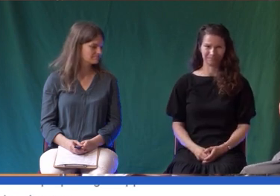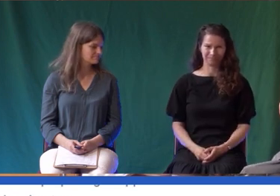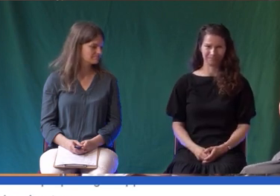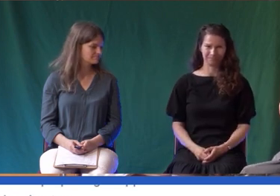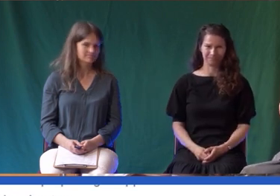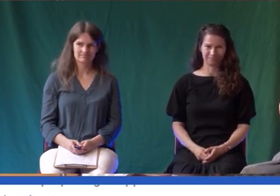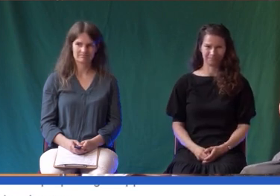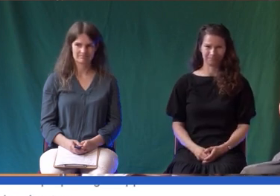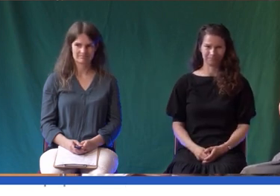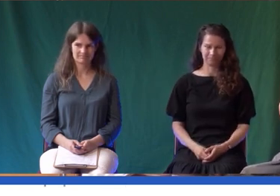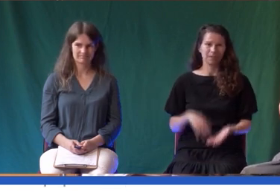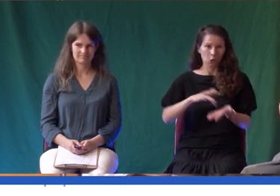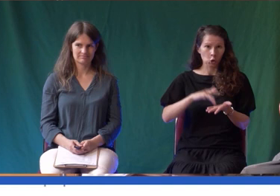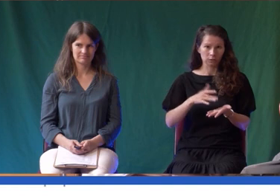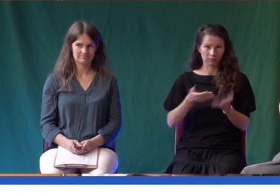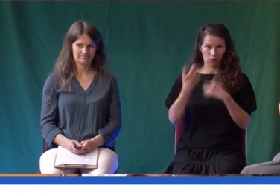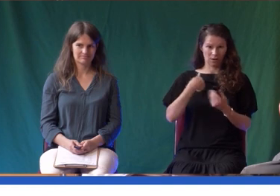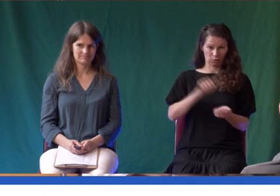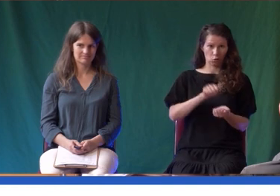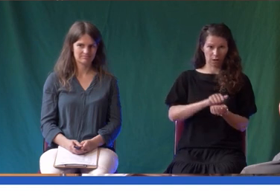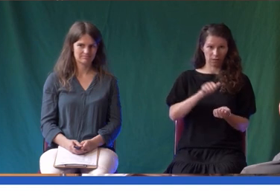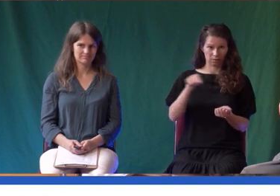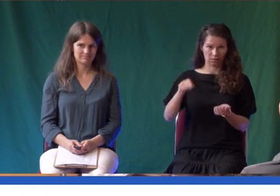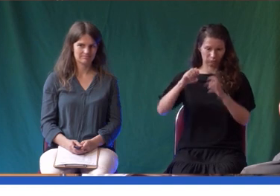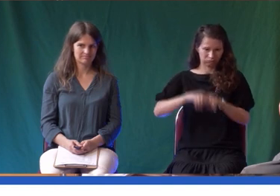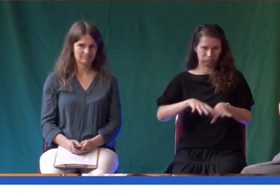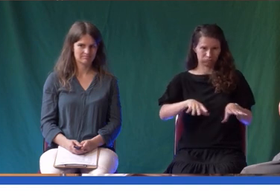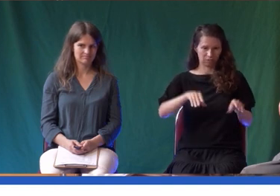weil der Ausdruck nass geworden ist